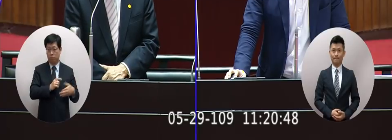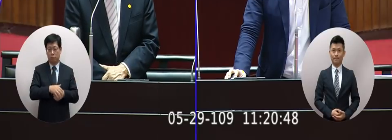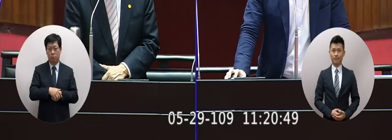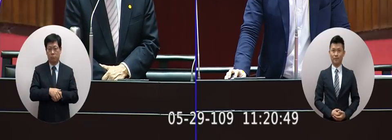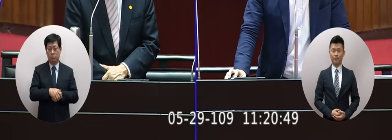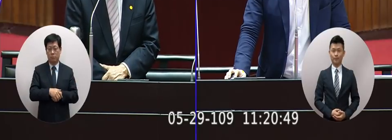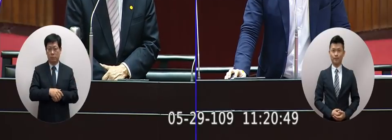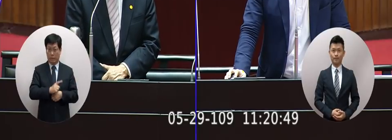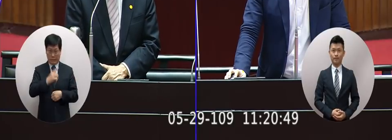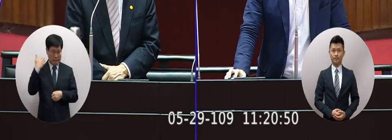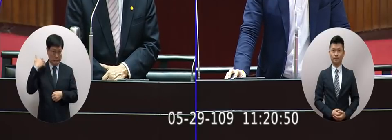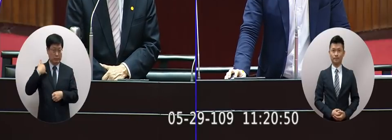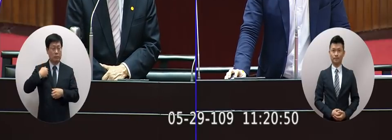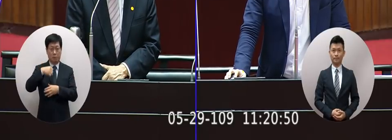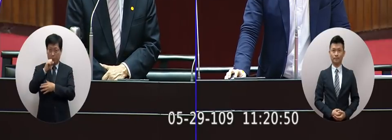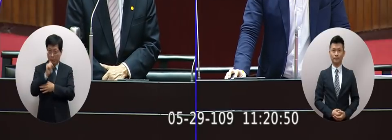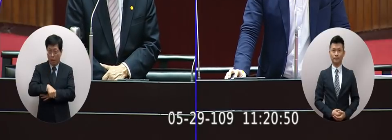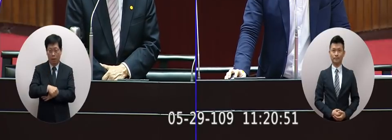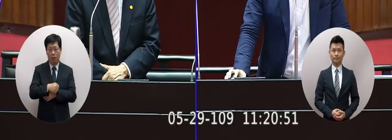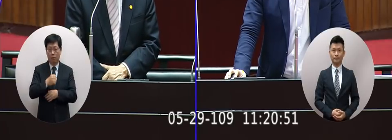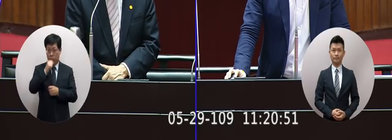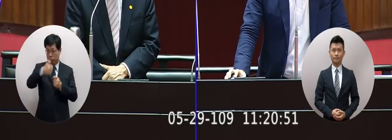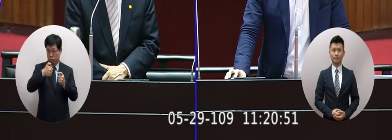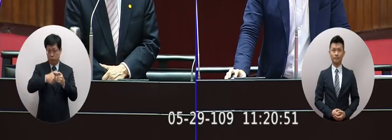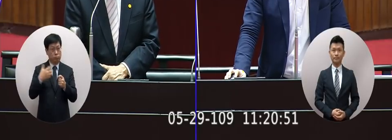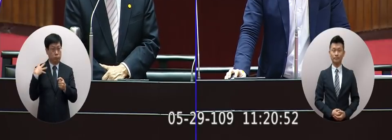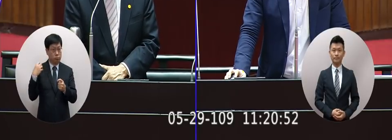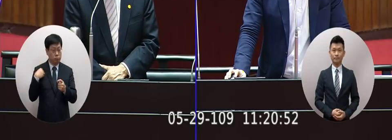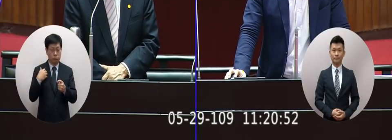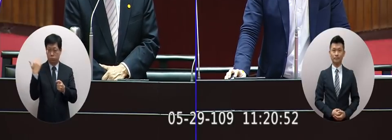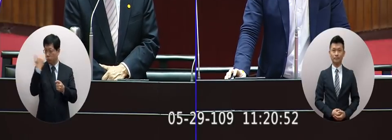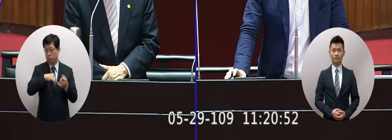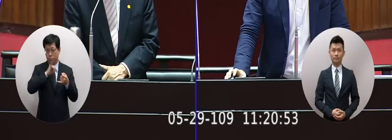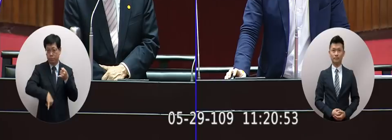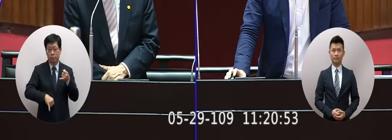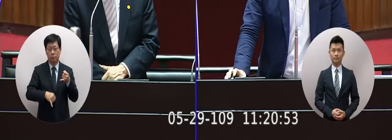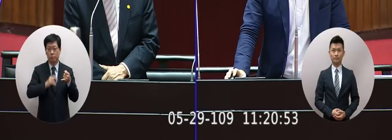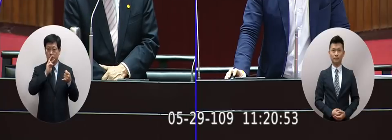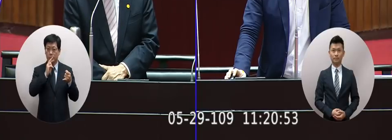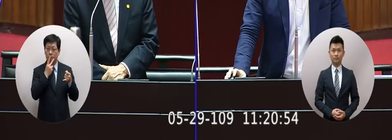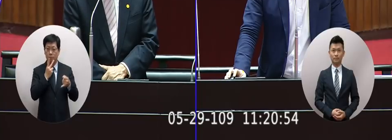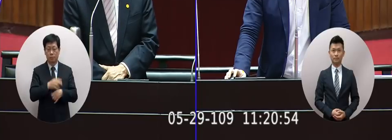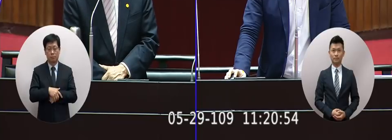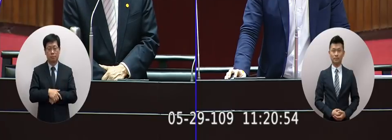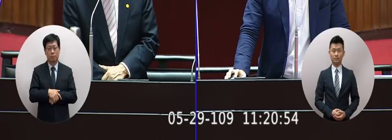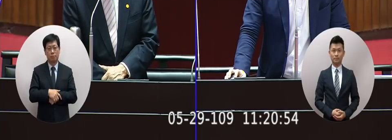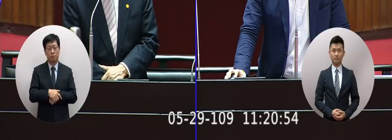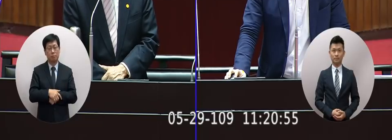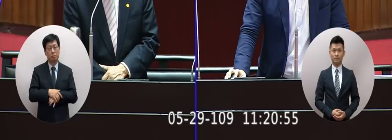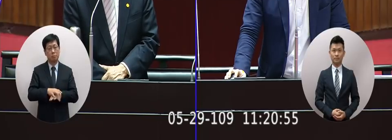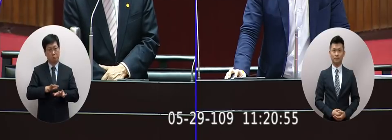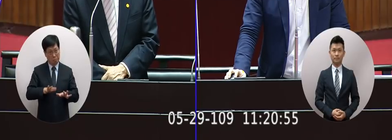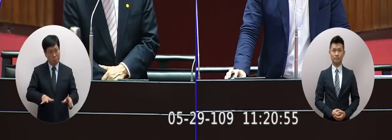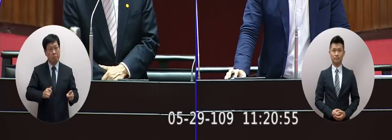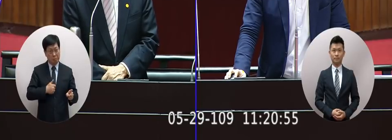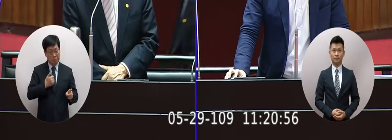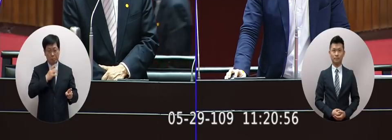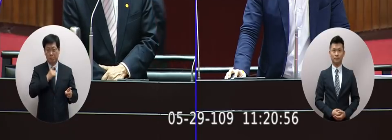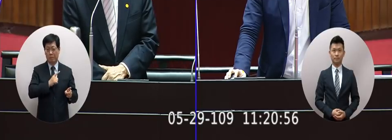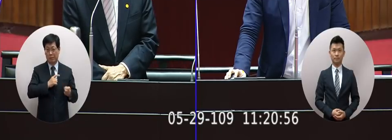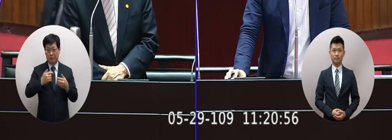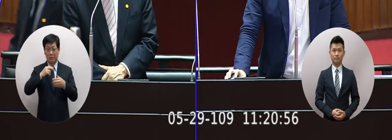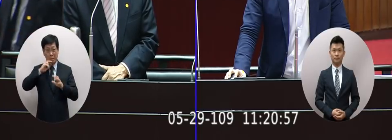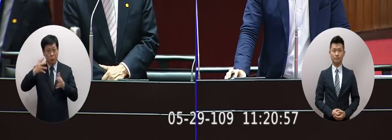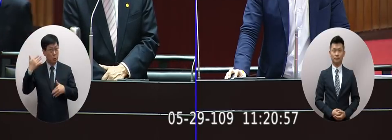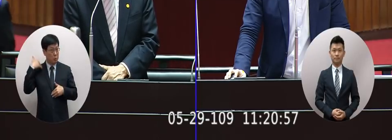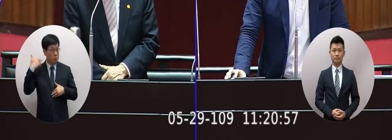伊过去承诺。50年不变，这个政治承诺，而且违背伊甲英